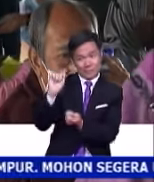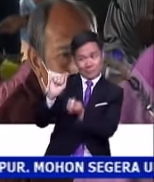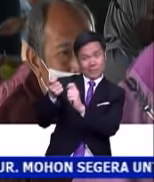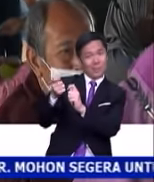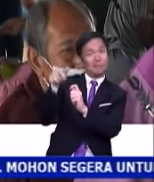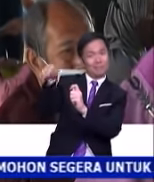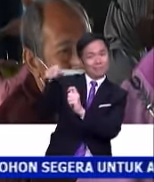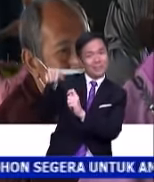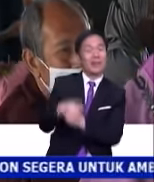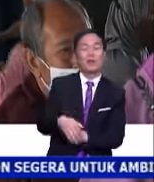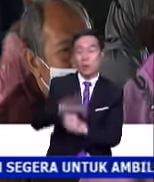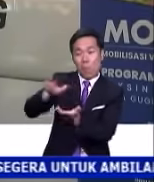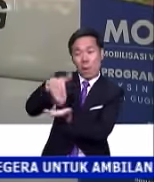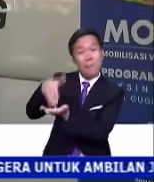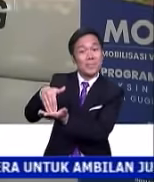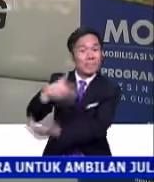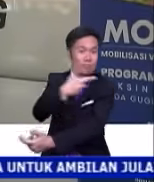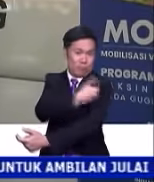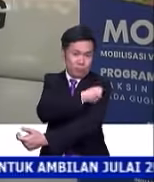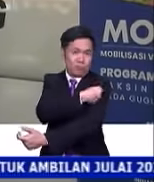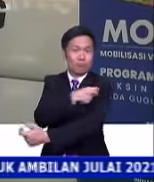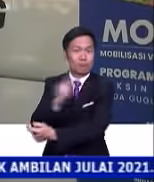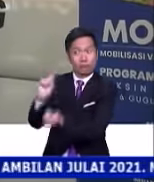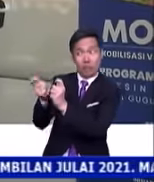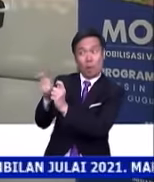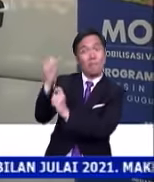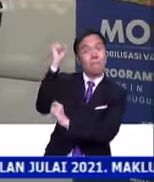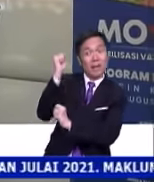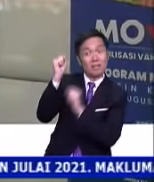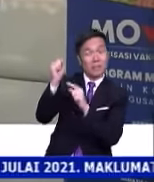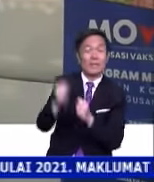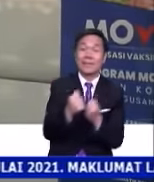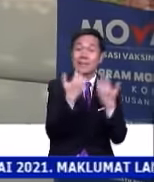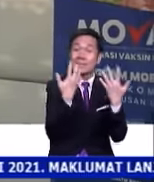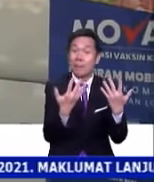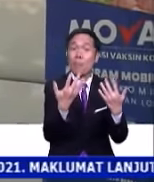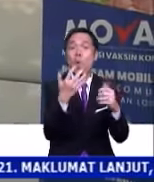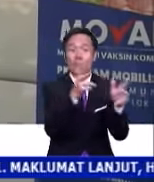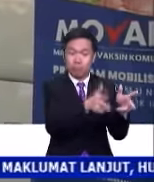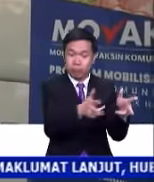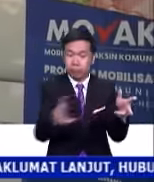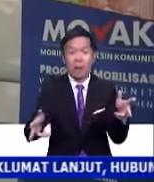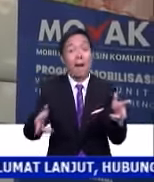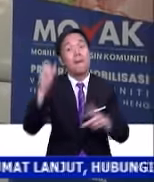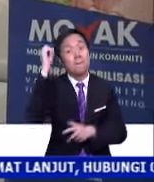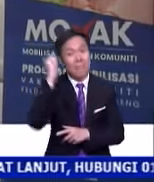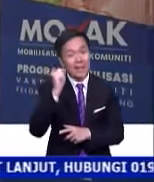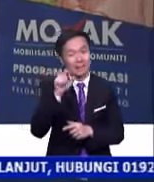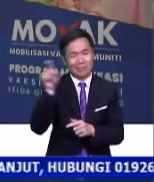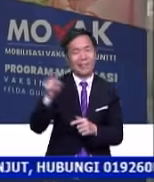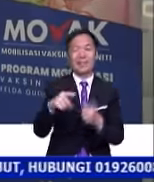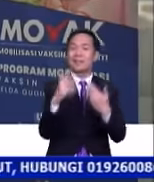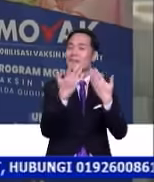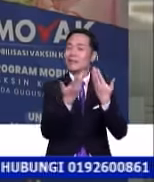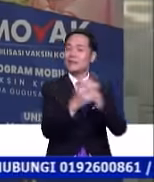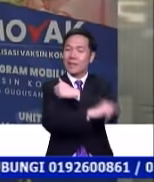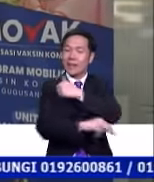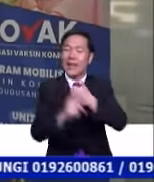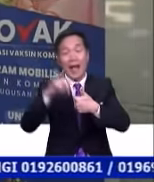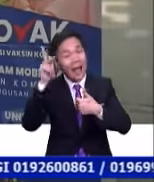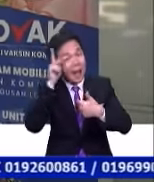suai untuk dijadikan pusat pemberian vaksin. Ketika ini, 10 bas disediakan untuk kegunaan di negeri seperti